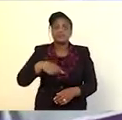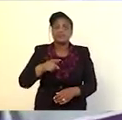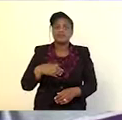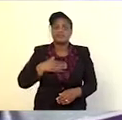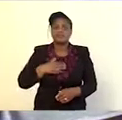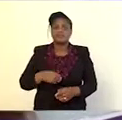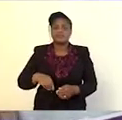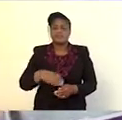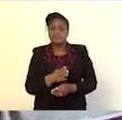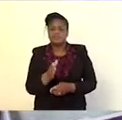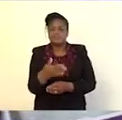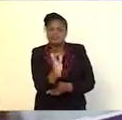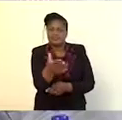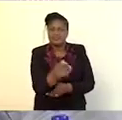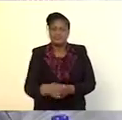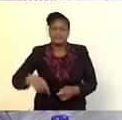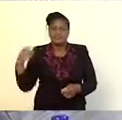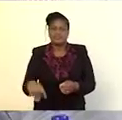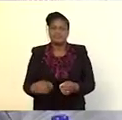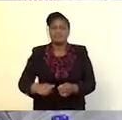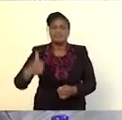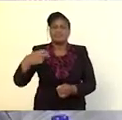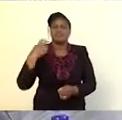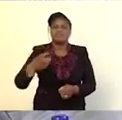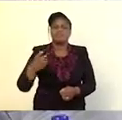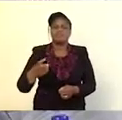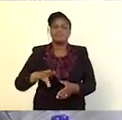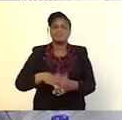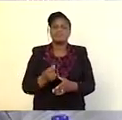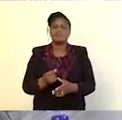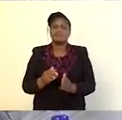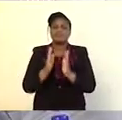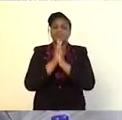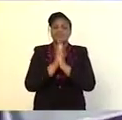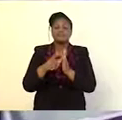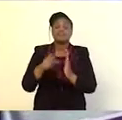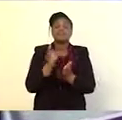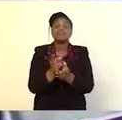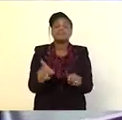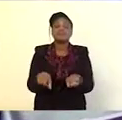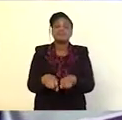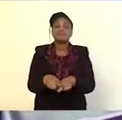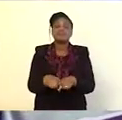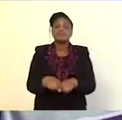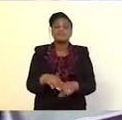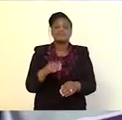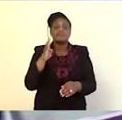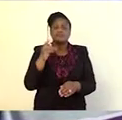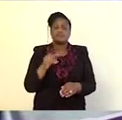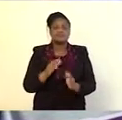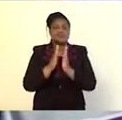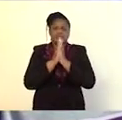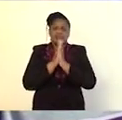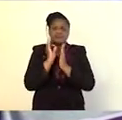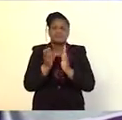mukombi saka hati haisi nyaya makombi nekuti makereke edu arikwanisa kuita zvavanoita bata vasikwanisa kuti pa 30 minutes kuti namatira iswe